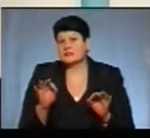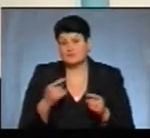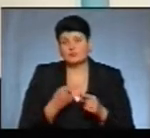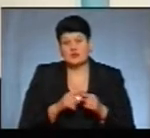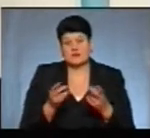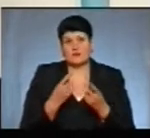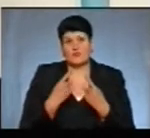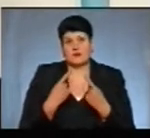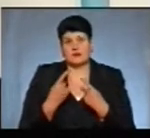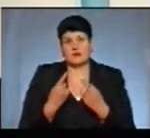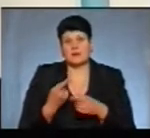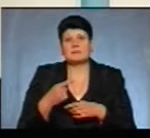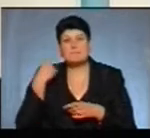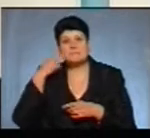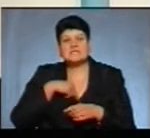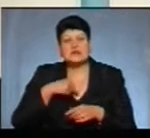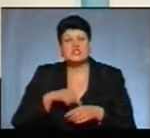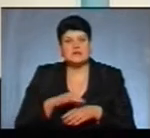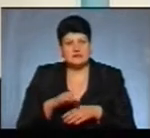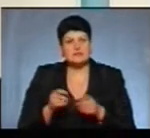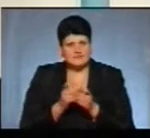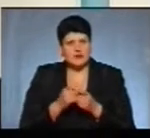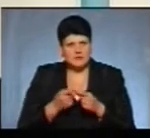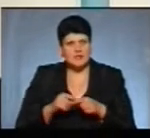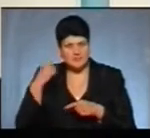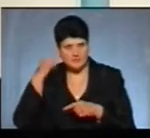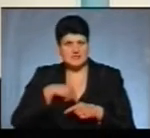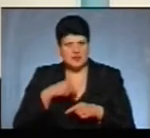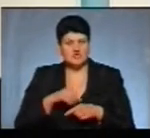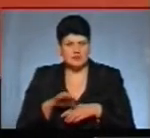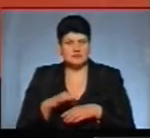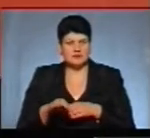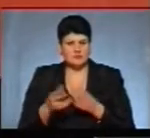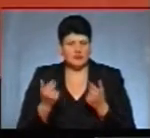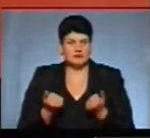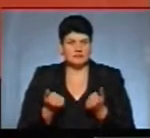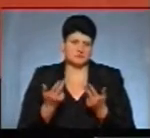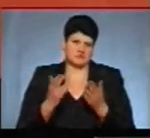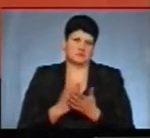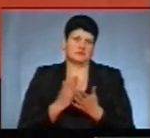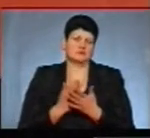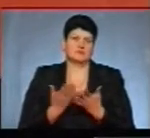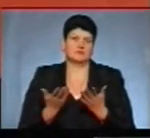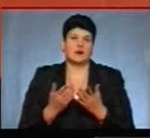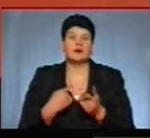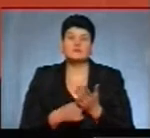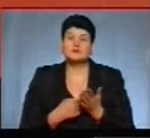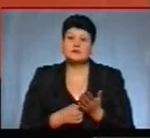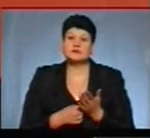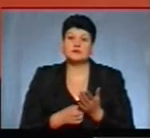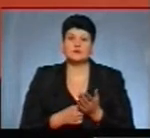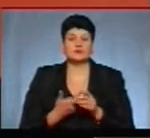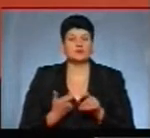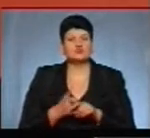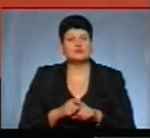Ну, як психічне насильство. Сварка – це є психічне насильство. Ну, та звісно, що є. Але довести його? Ну, довести. Просто чи? Надзвичайно